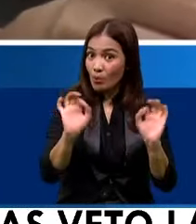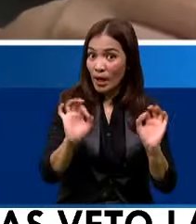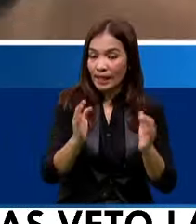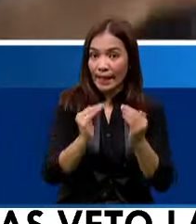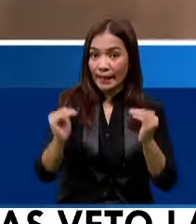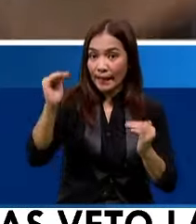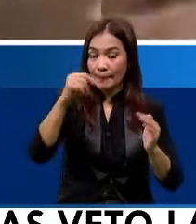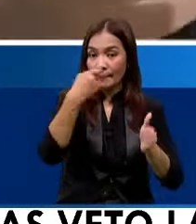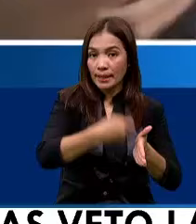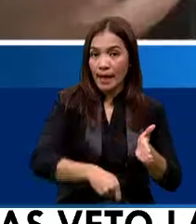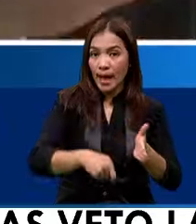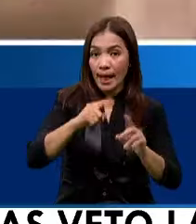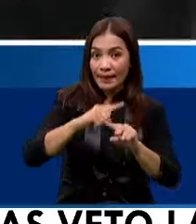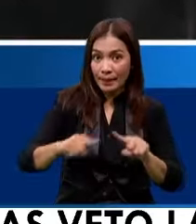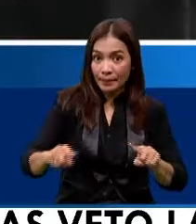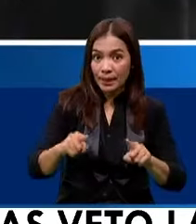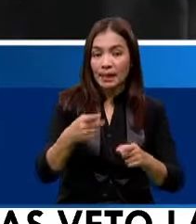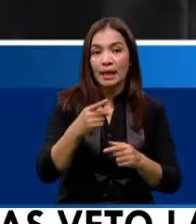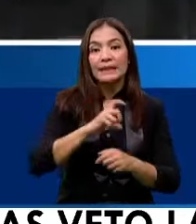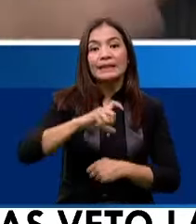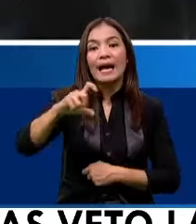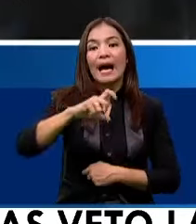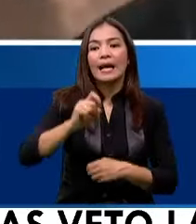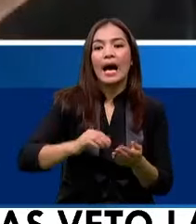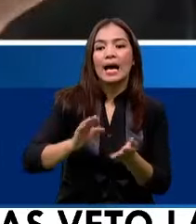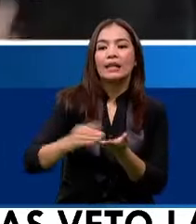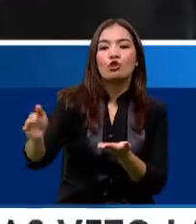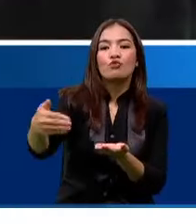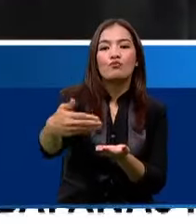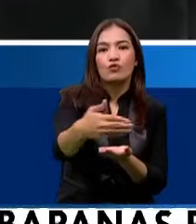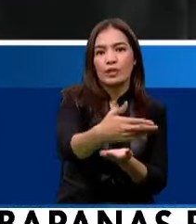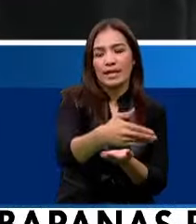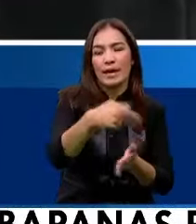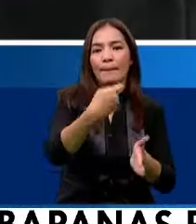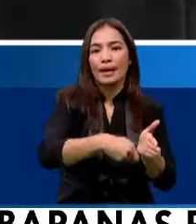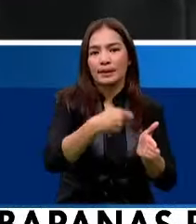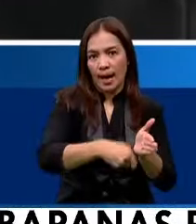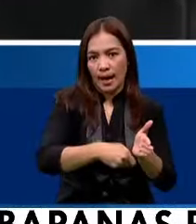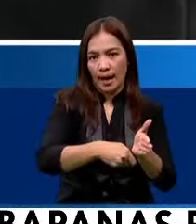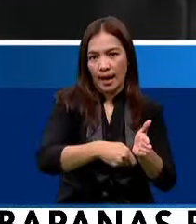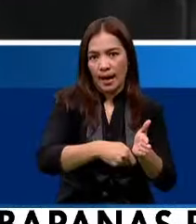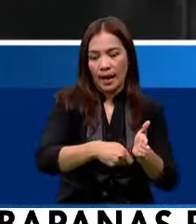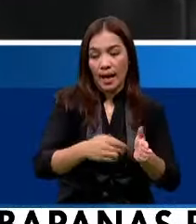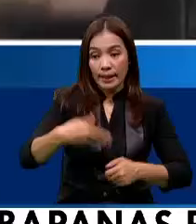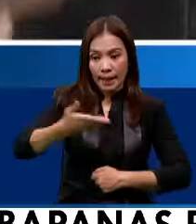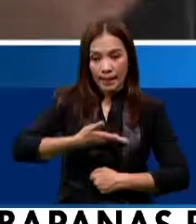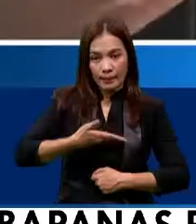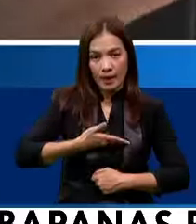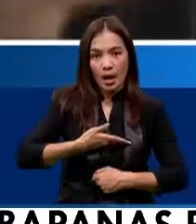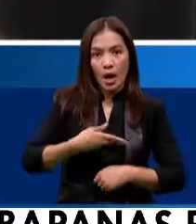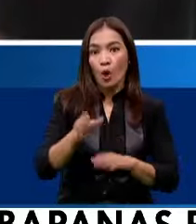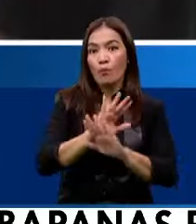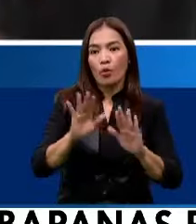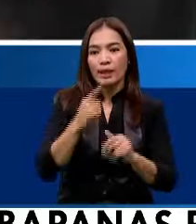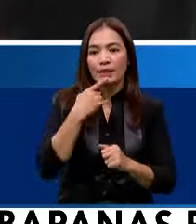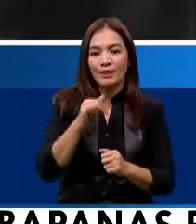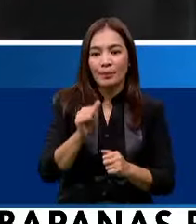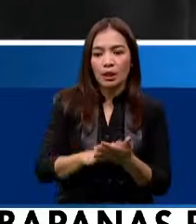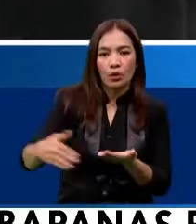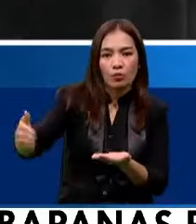tetapi kemudian digesa lagi cara pengumpulan pajaknya gitu Jadi ada ekstensifikasi eh penerimaan pajak bukan intensifikasi tapi